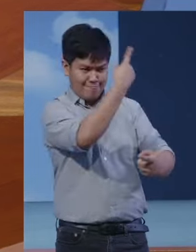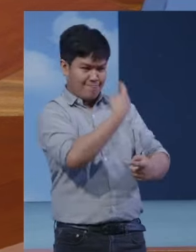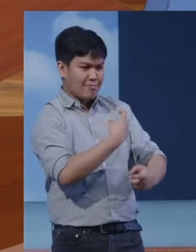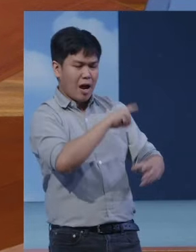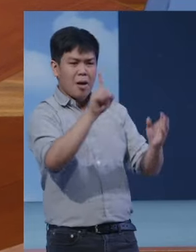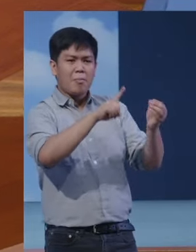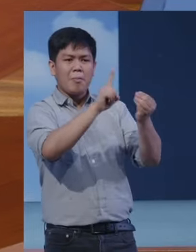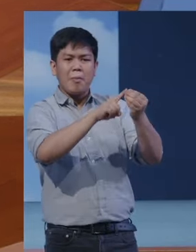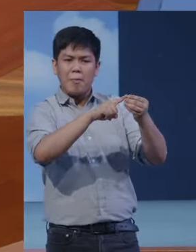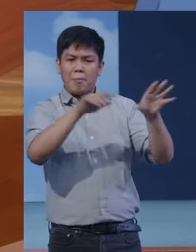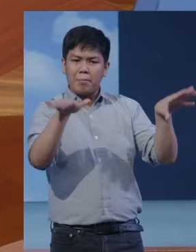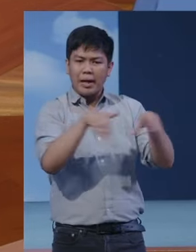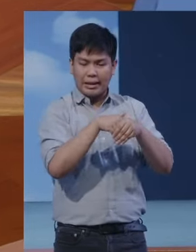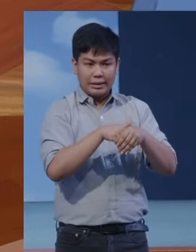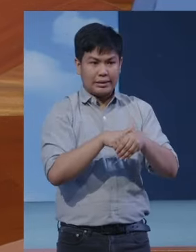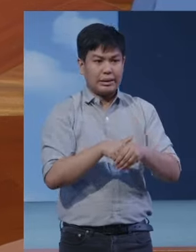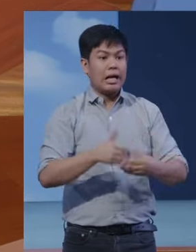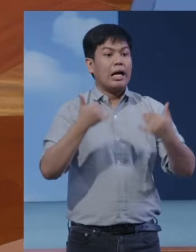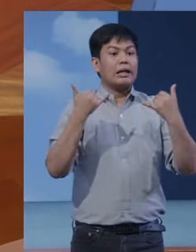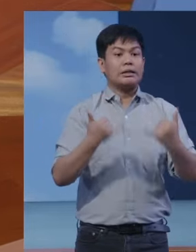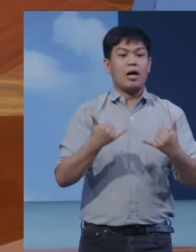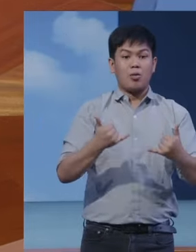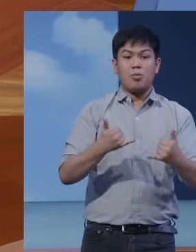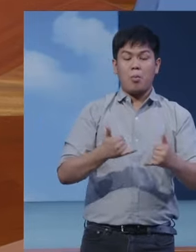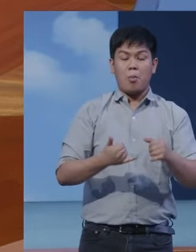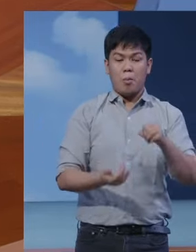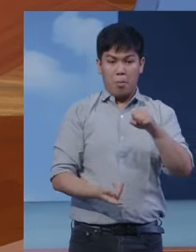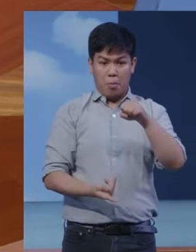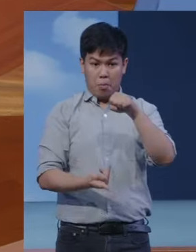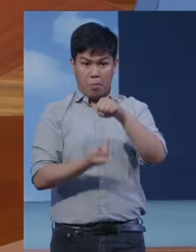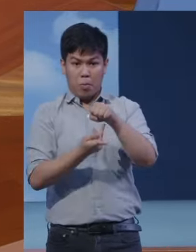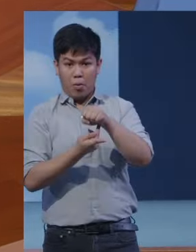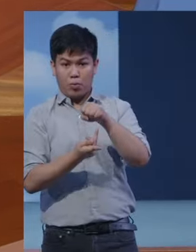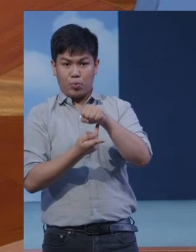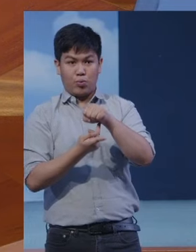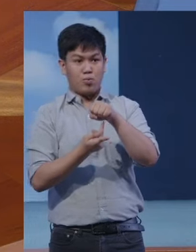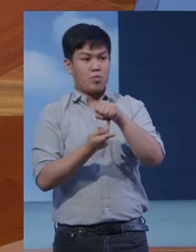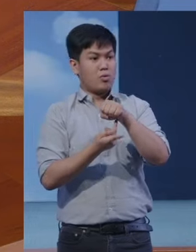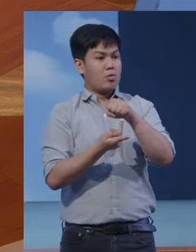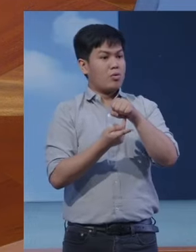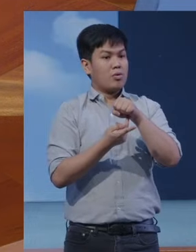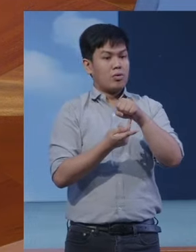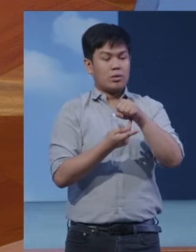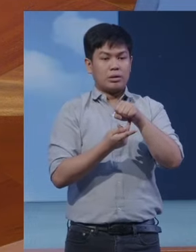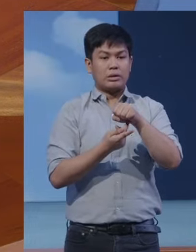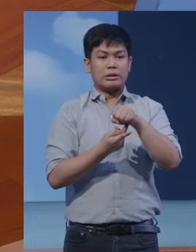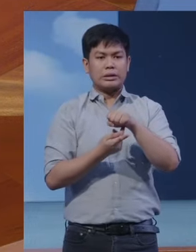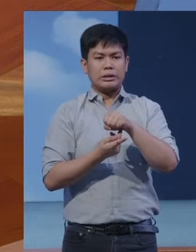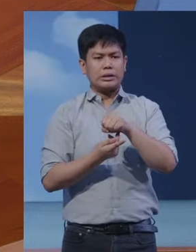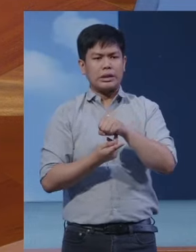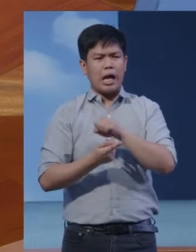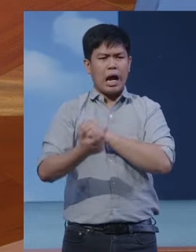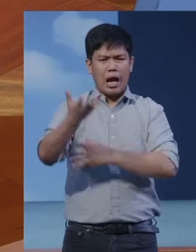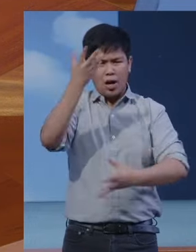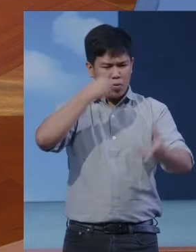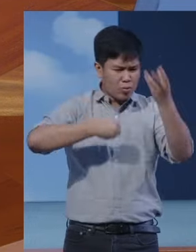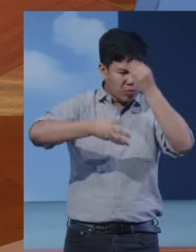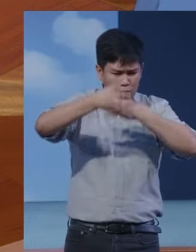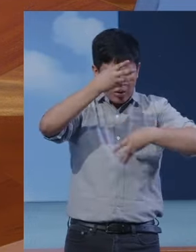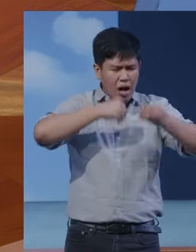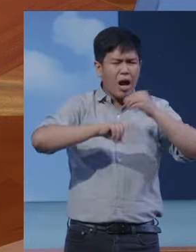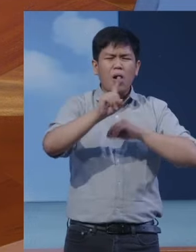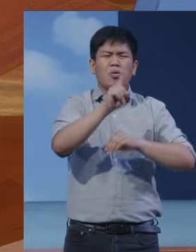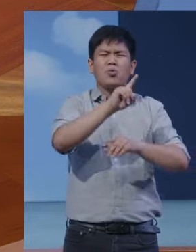marriage now concerning the matters about which you wrote sinulatan nila Si Pablo tungkol sa kanilang mga issue sa